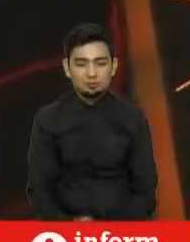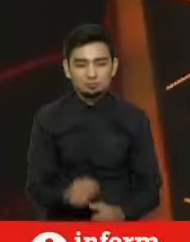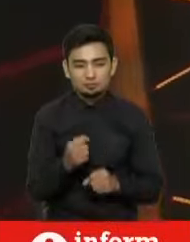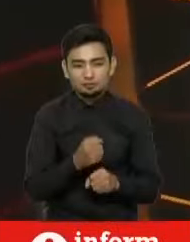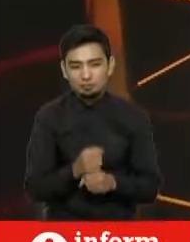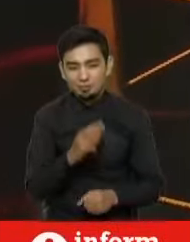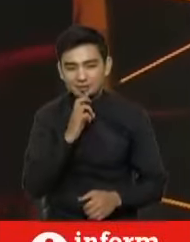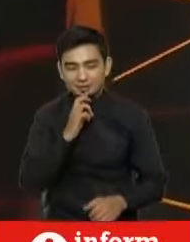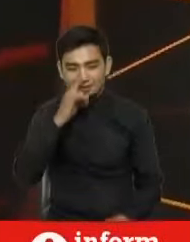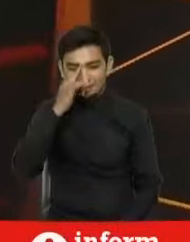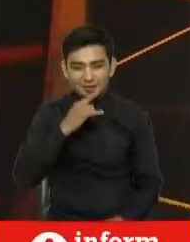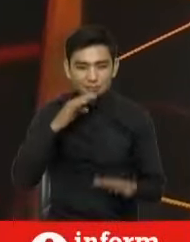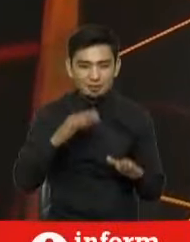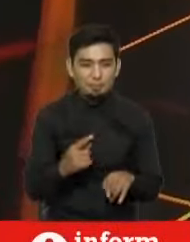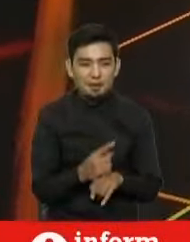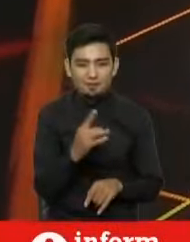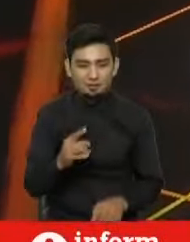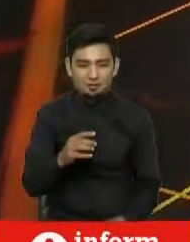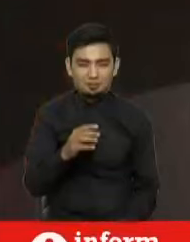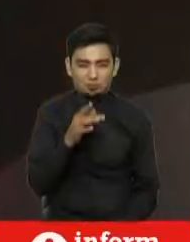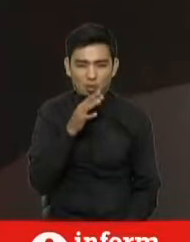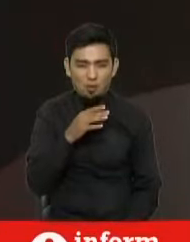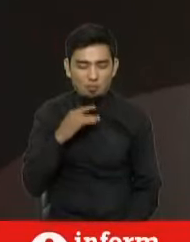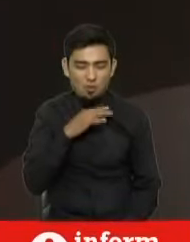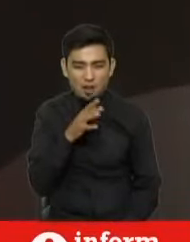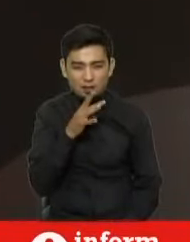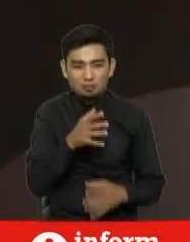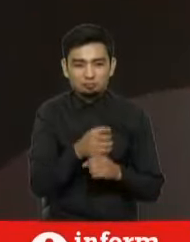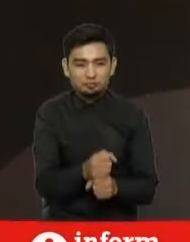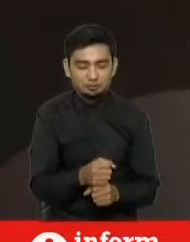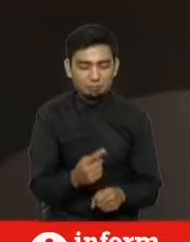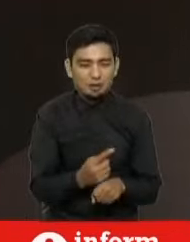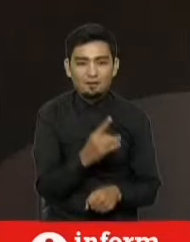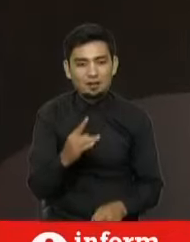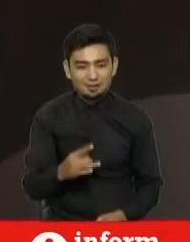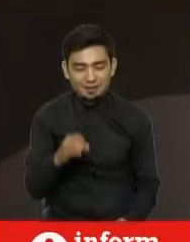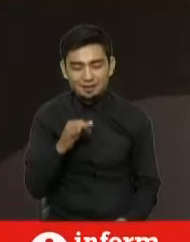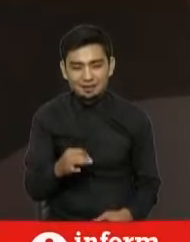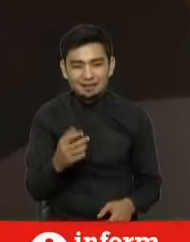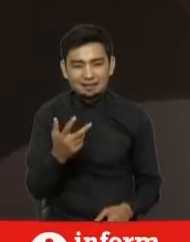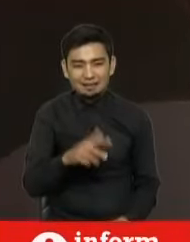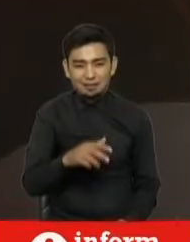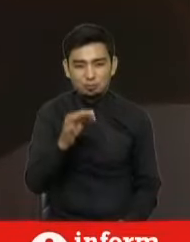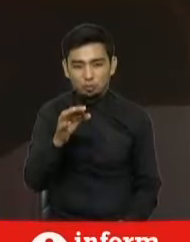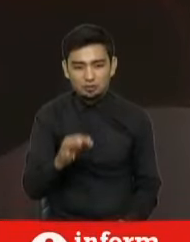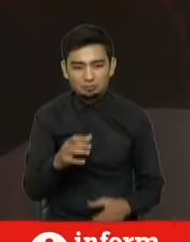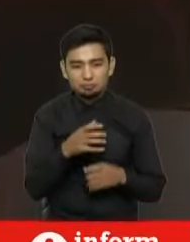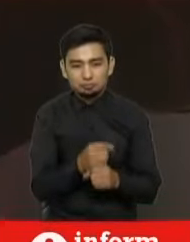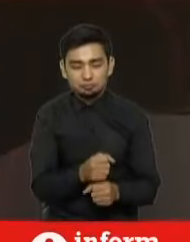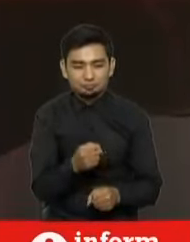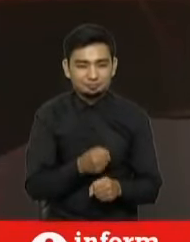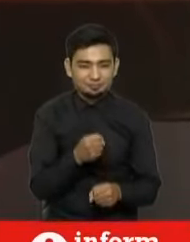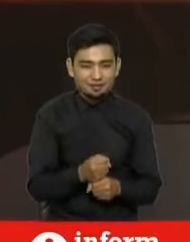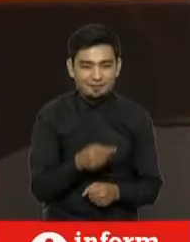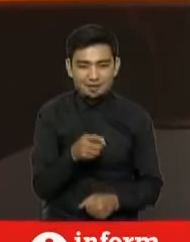Производство бензина в Казахстане впервые за много лет сократилось. По данным Energyprom.kz, в стране на 3% снизились объемы производства